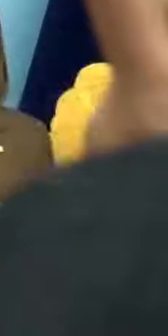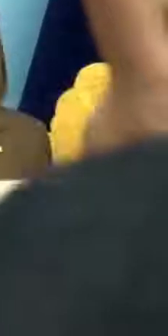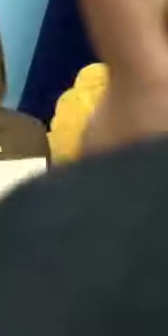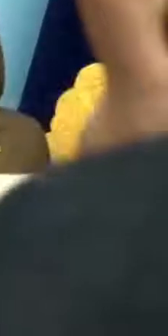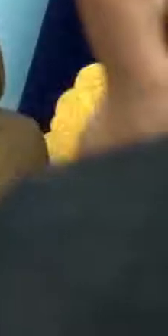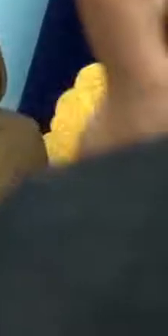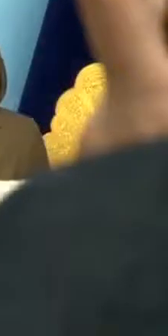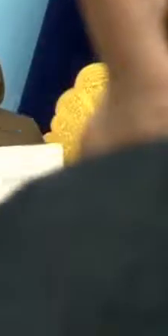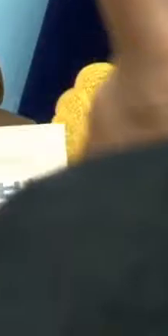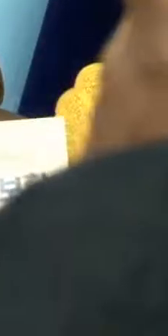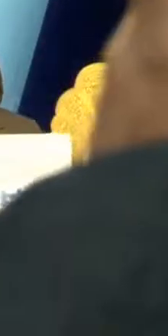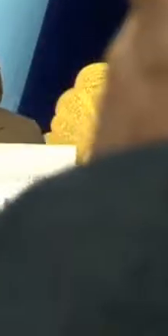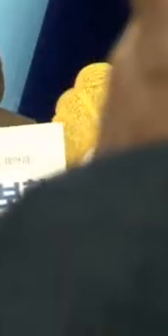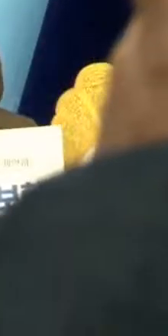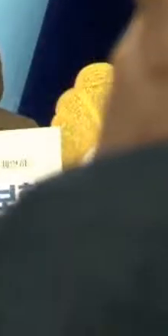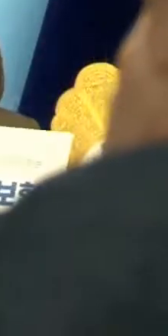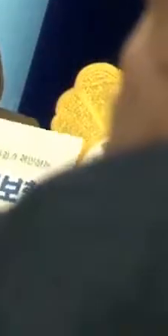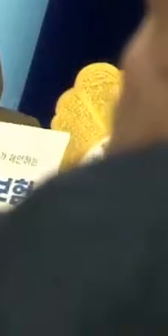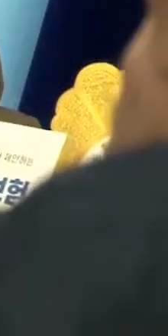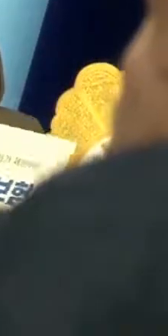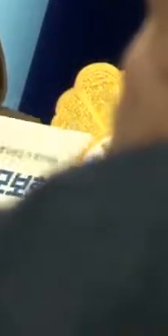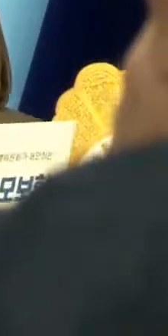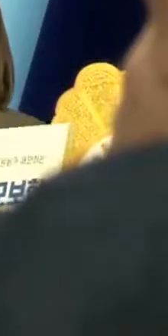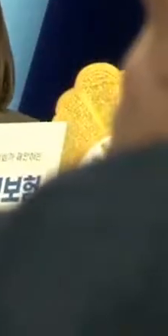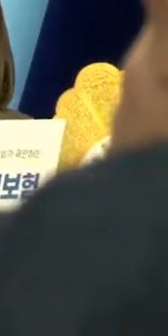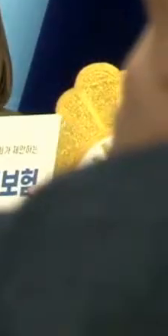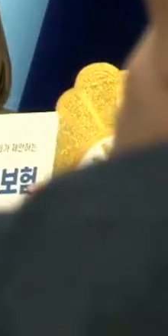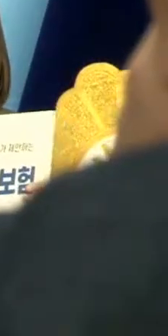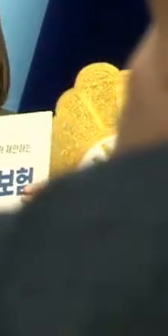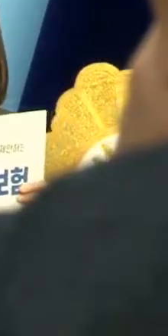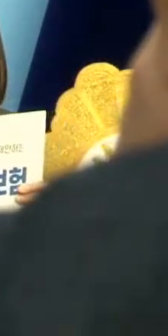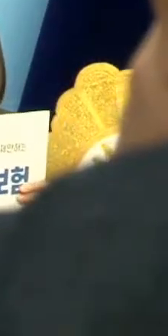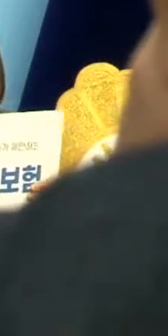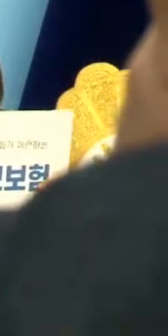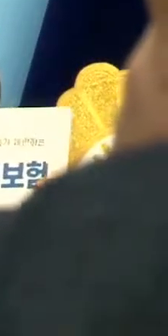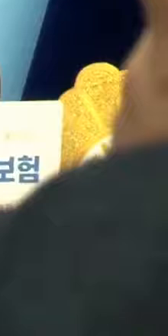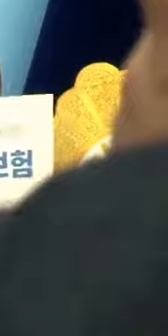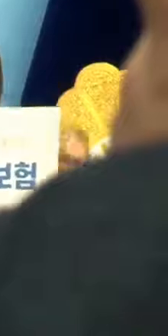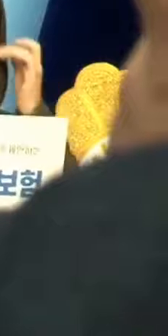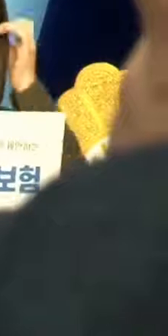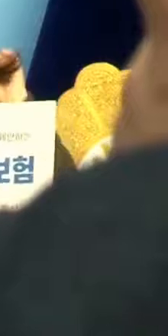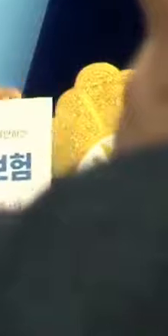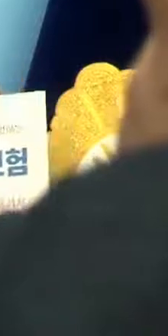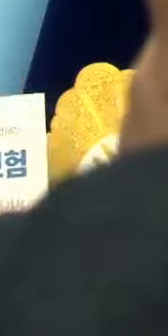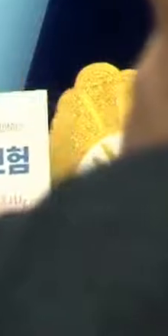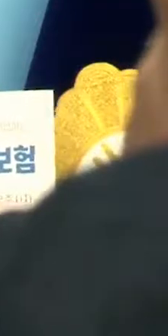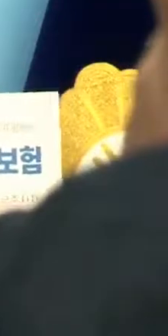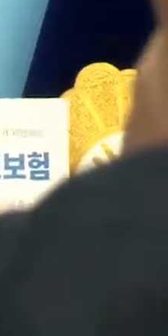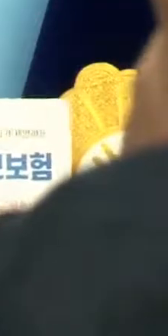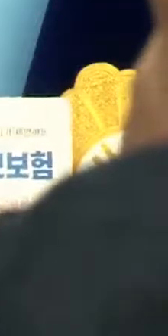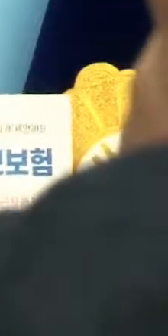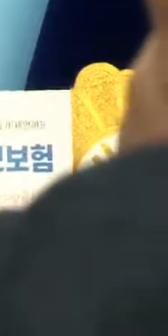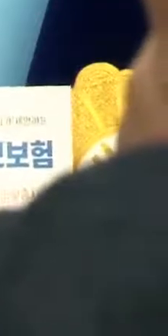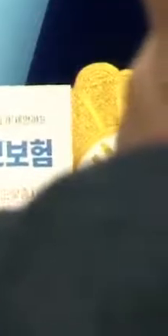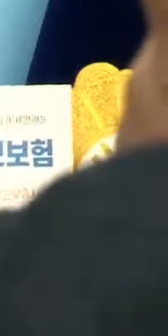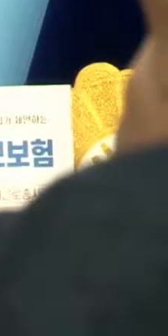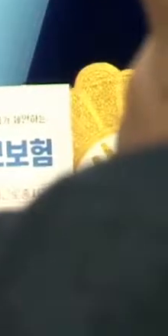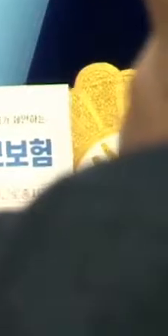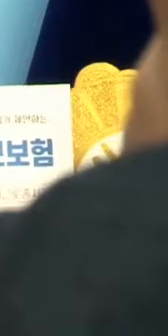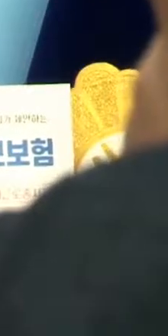반갑습니다 여기에서 있는 저희들은 국민 am 저출산 대책 특별위원회 위원 입니다 저는